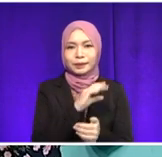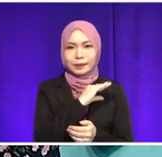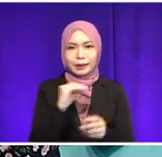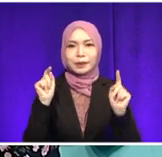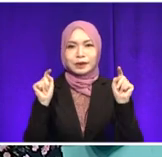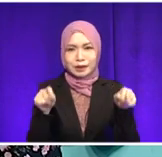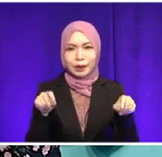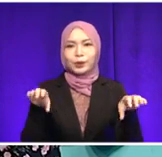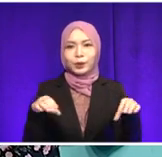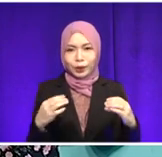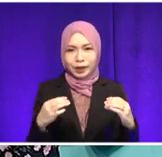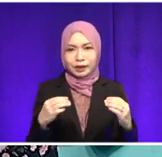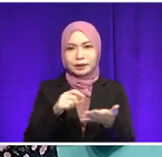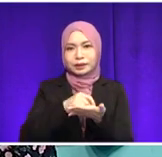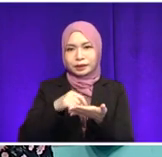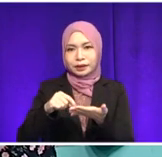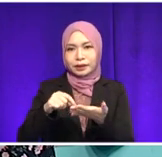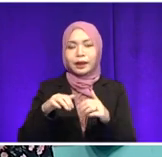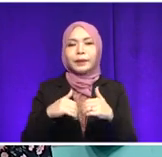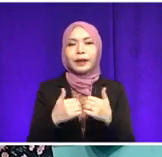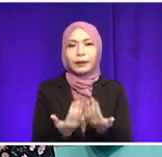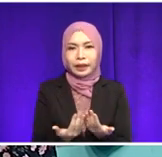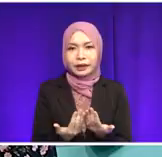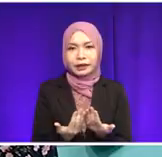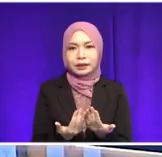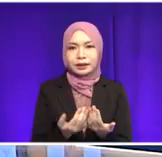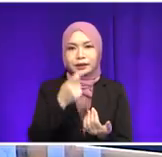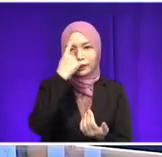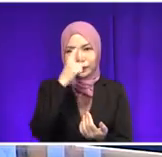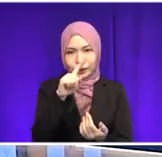membuat catatan bagaimana kita menyelesaikan masalah tadi